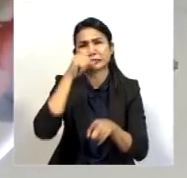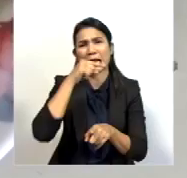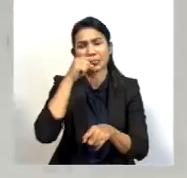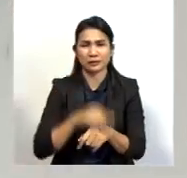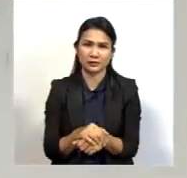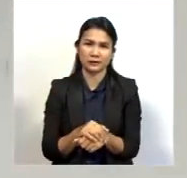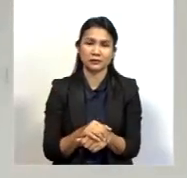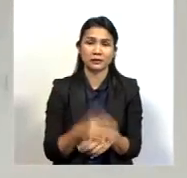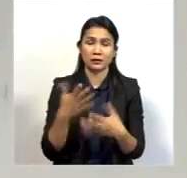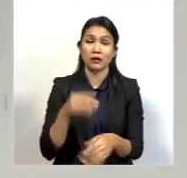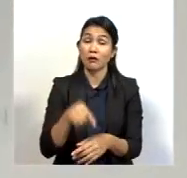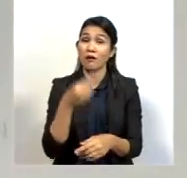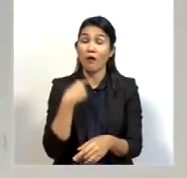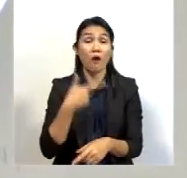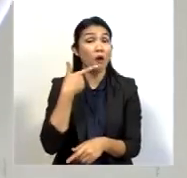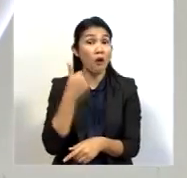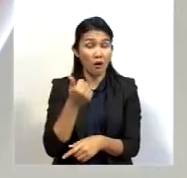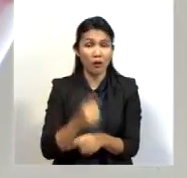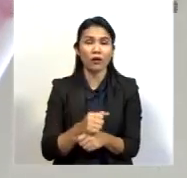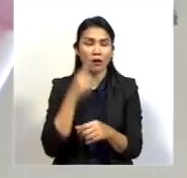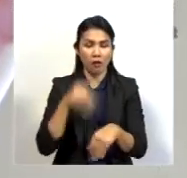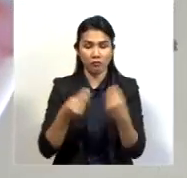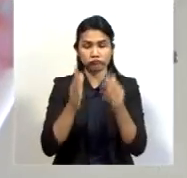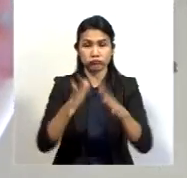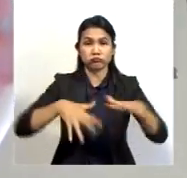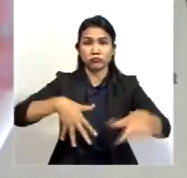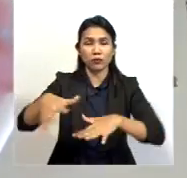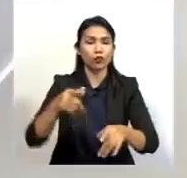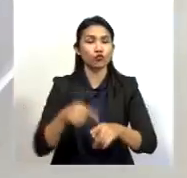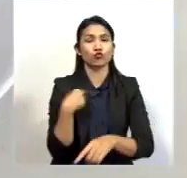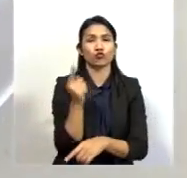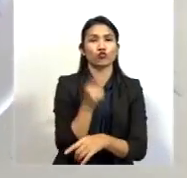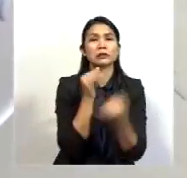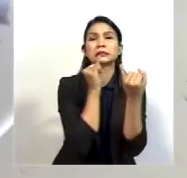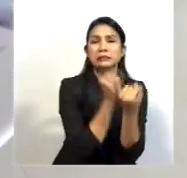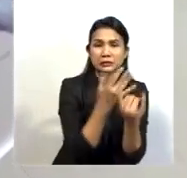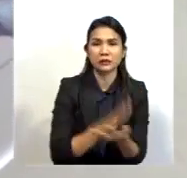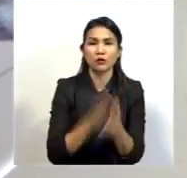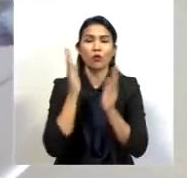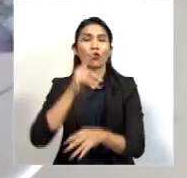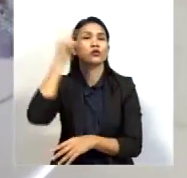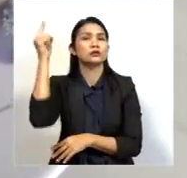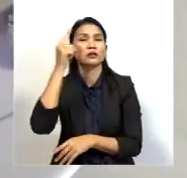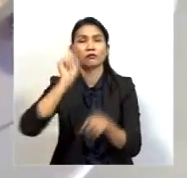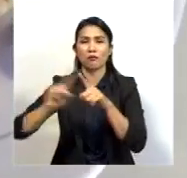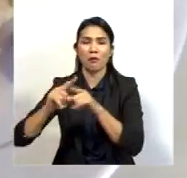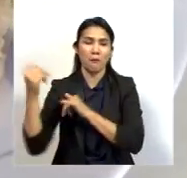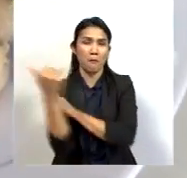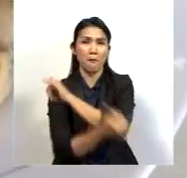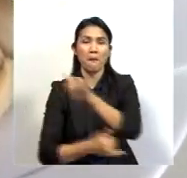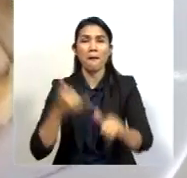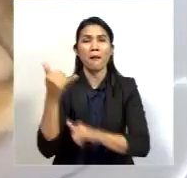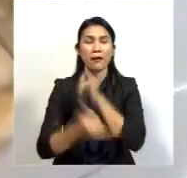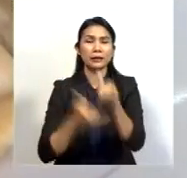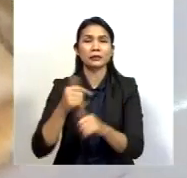จากความอร่อยที่เป็นเอกลักษณ์ทำให้ลูกค้าทั้งขาประจำนักท่องเที่ยวหลากหลายเชื้อชาติที่แวะเวียนม